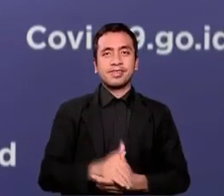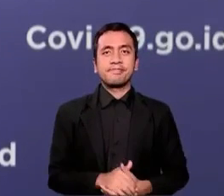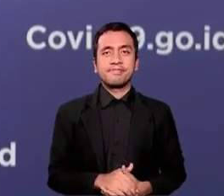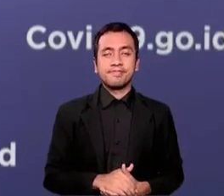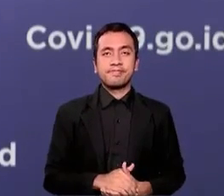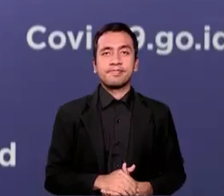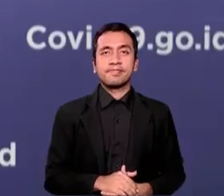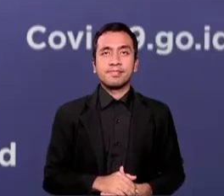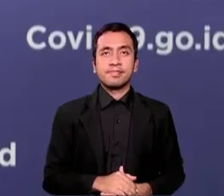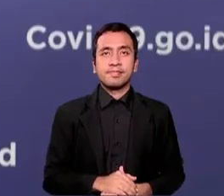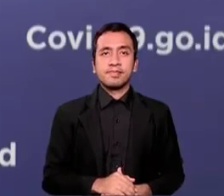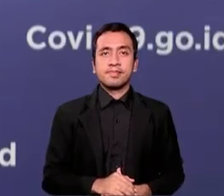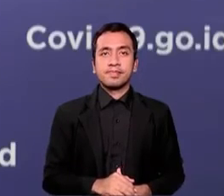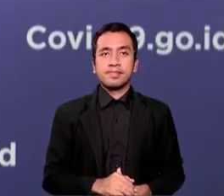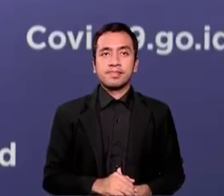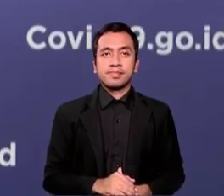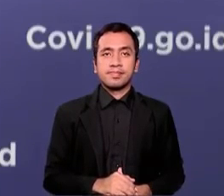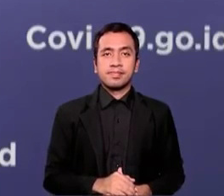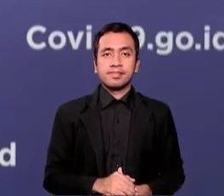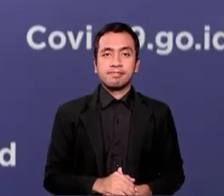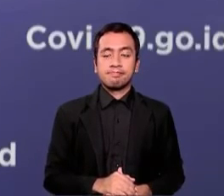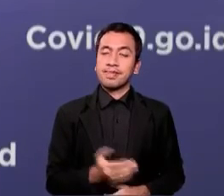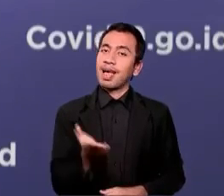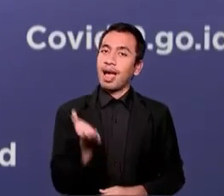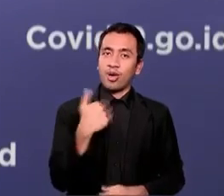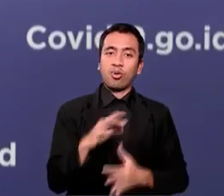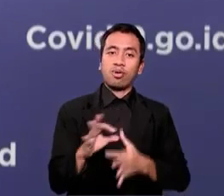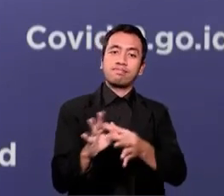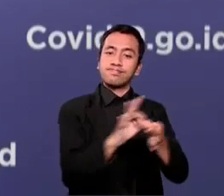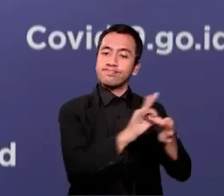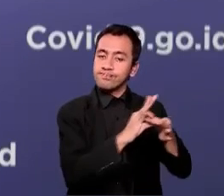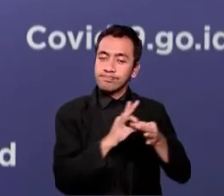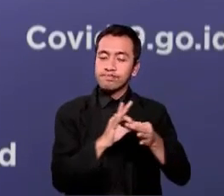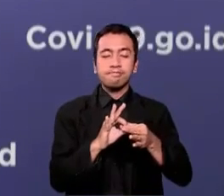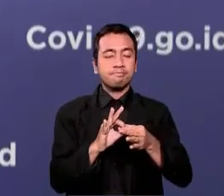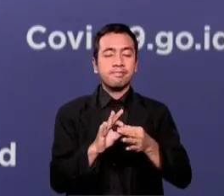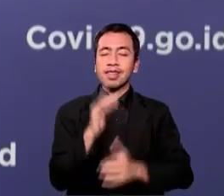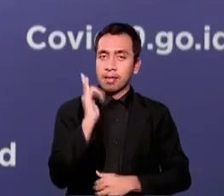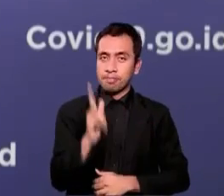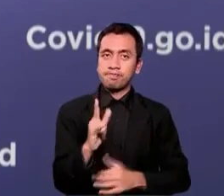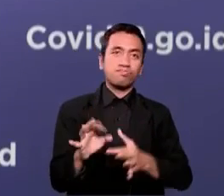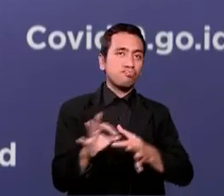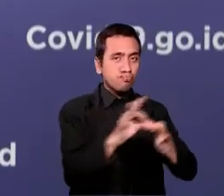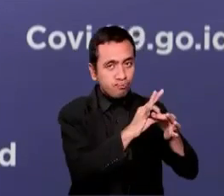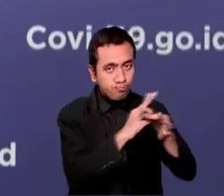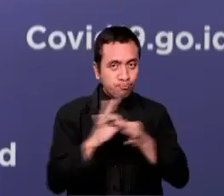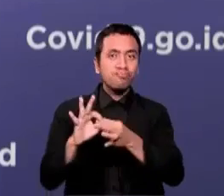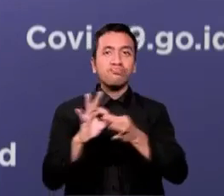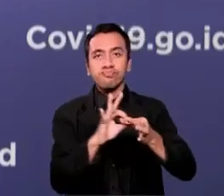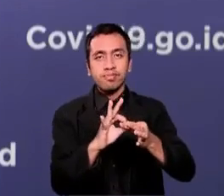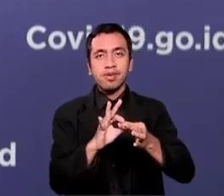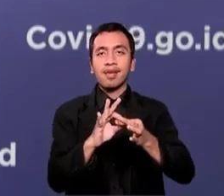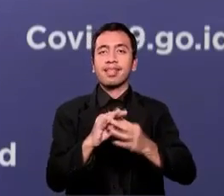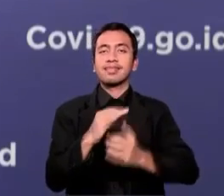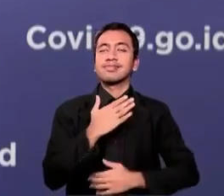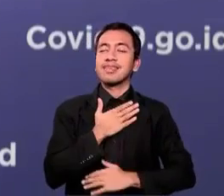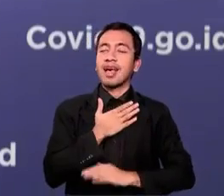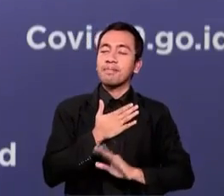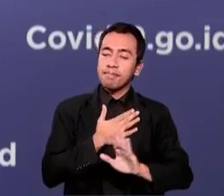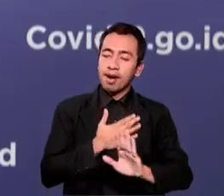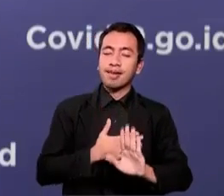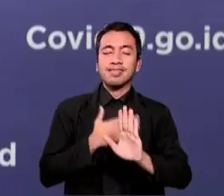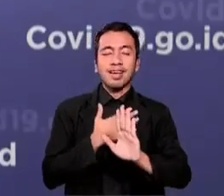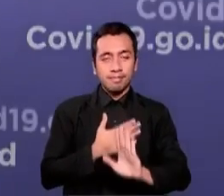kita tak tetap bergotong-royong konsisten dan kemudian harus bersabar